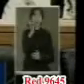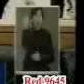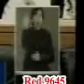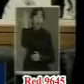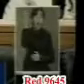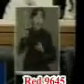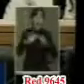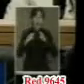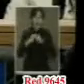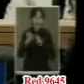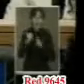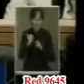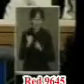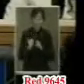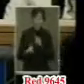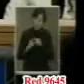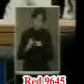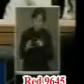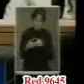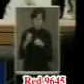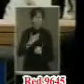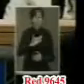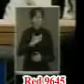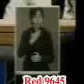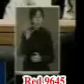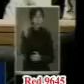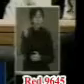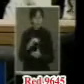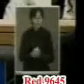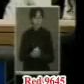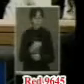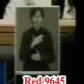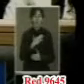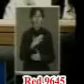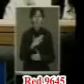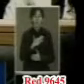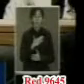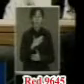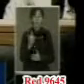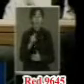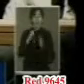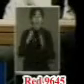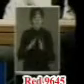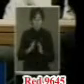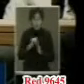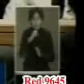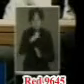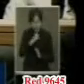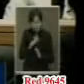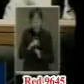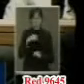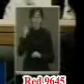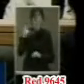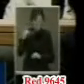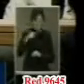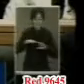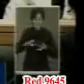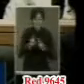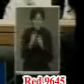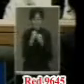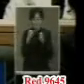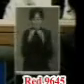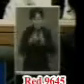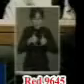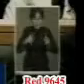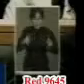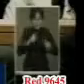รื่องพรรคพวกเพื่อนผมเจอเรื่องไม่เคยใช้เด็กสตรีคนแก่คนแก่จะมาเป็นกรอกกำบังเพื่อคุ้มครองชีวิต